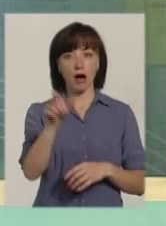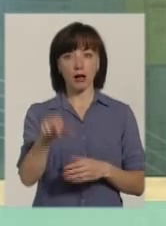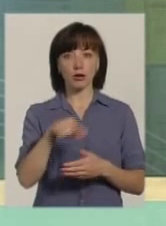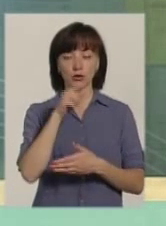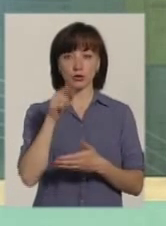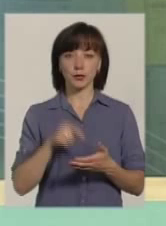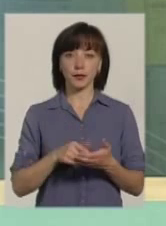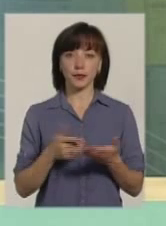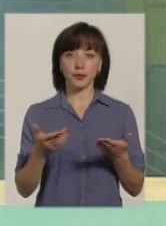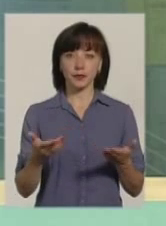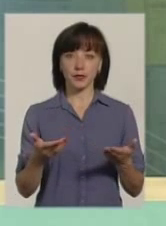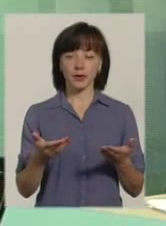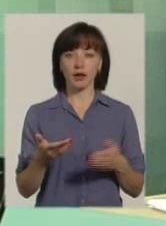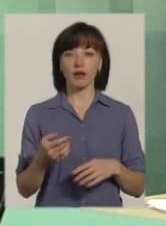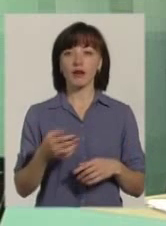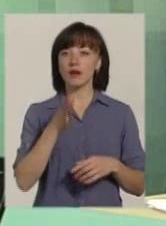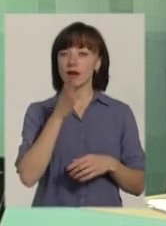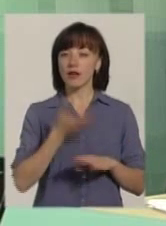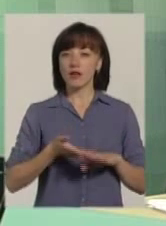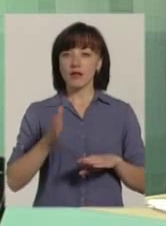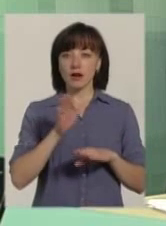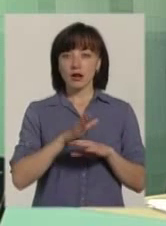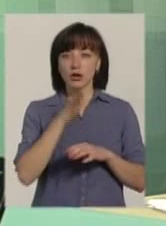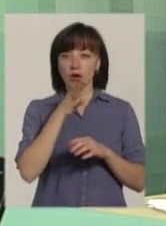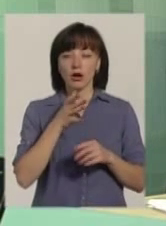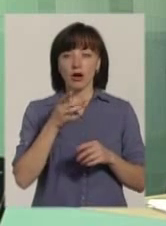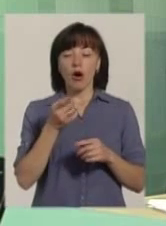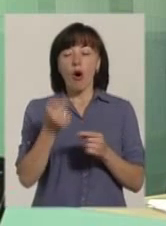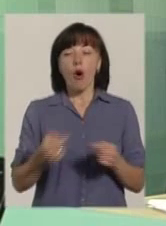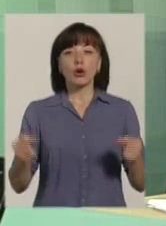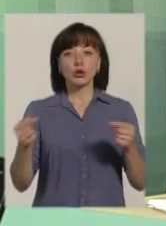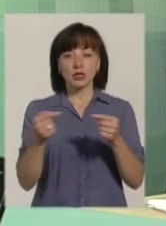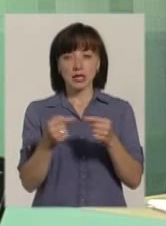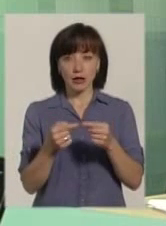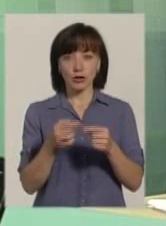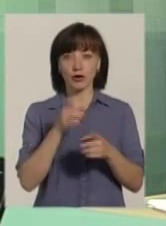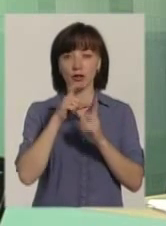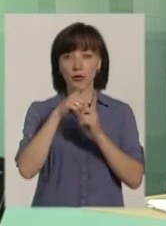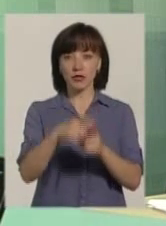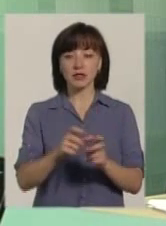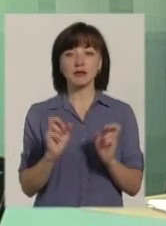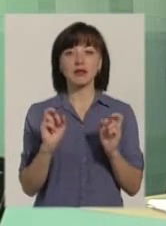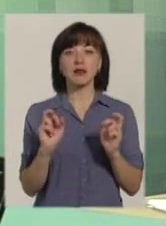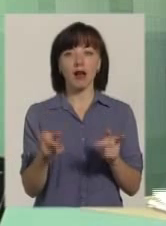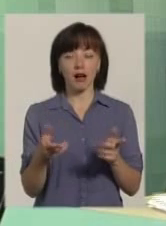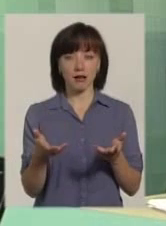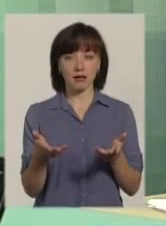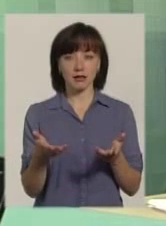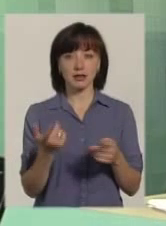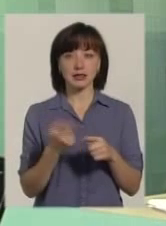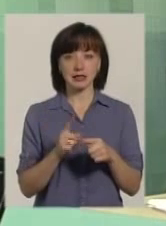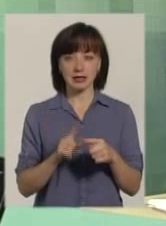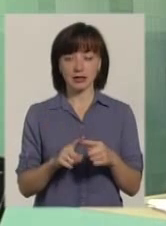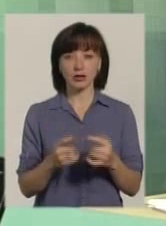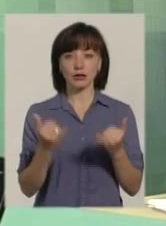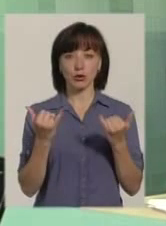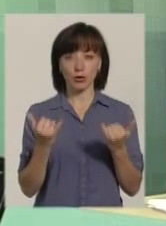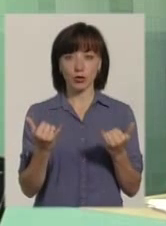Ну, ви знаєте, важко однозначно дуже відповісти, наскільки. Тому що ми розуміємо, що це